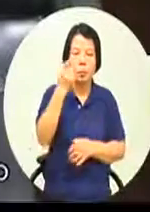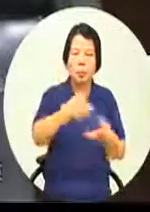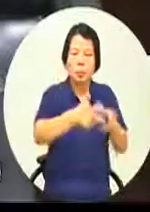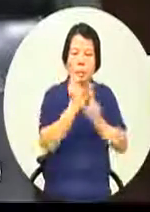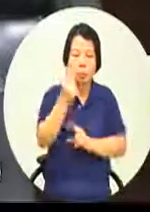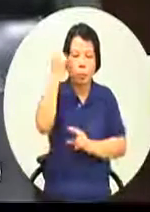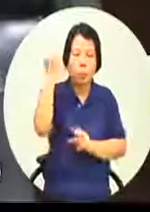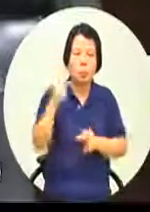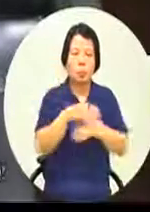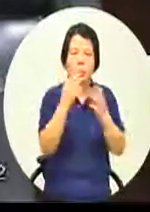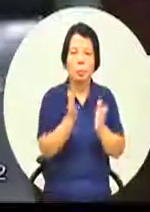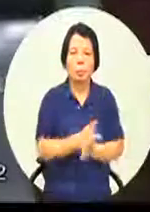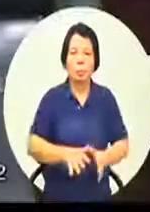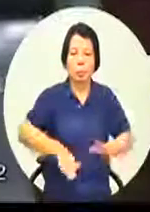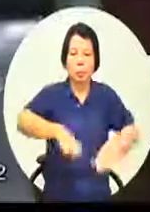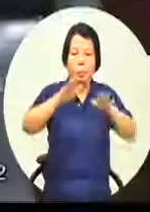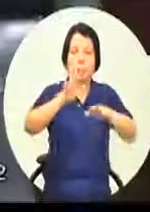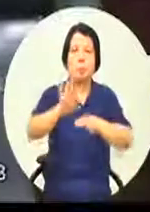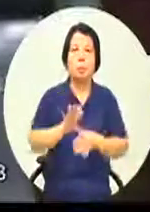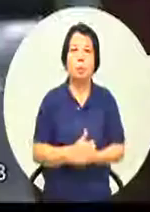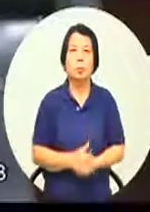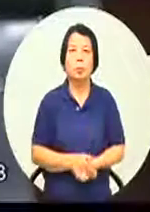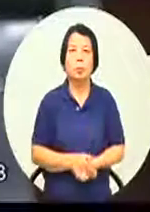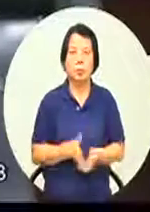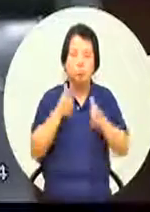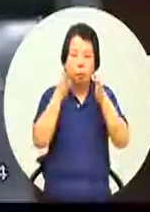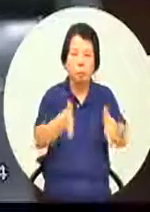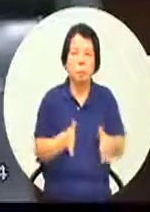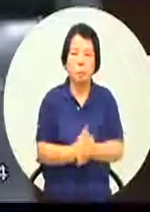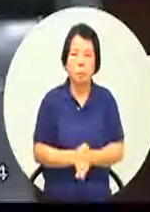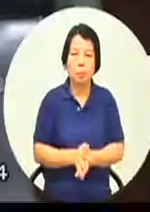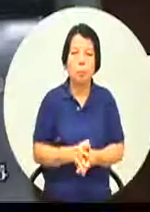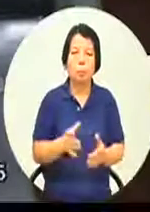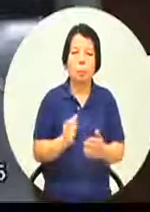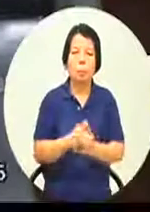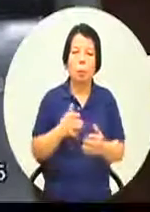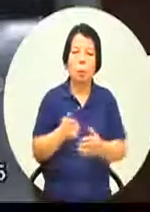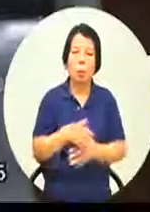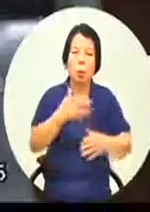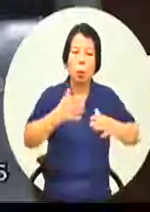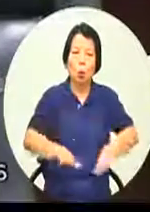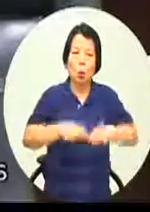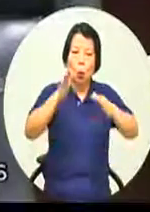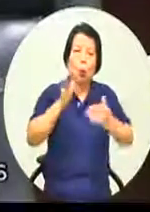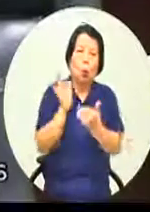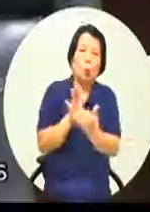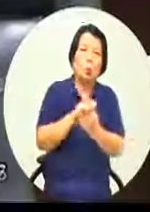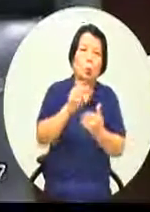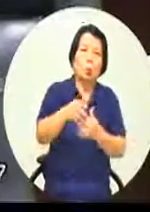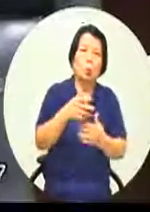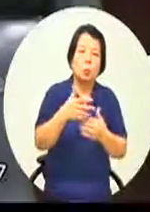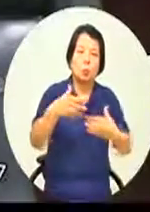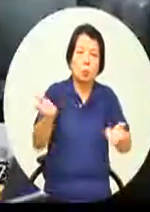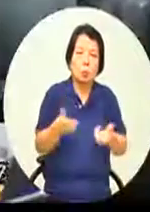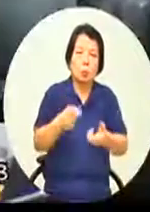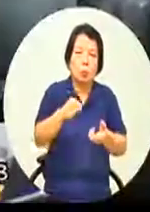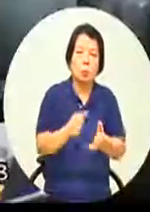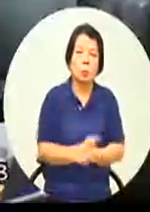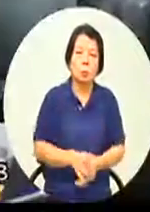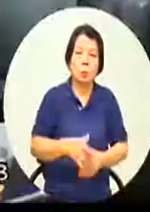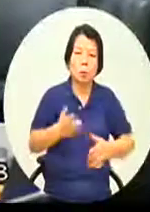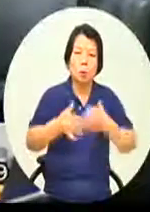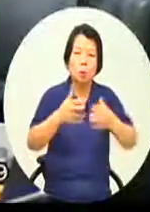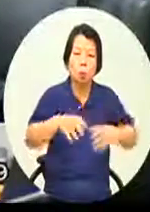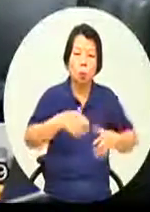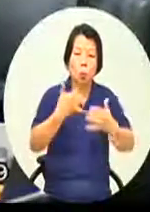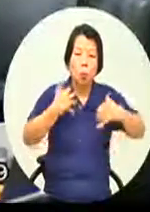里有淹水的灾情。那我想，针对我们这些防洪治水的工程，最重要的除了平时的这些疏浚跟清